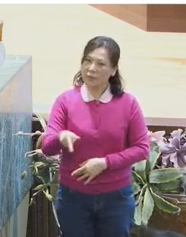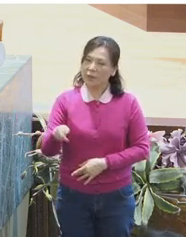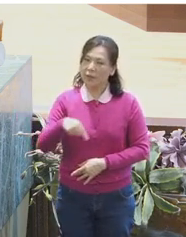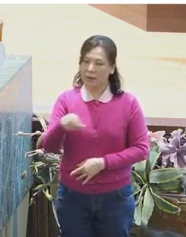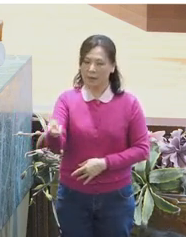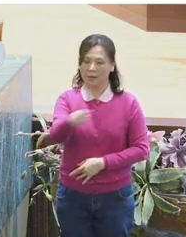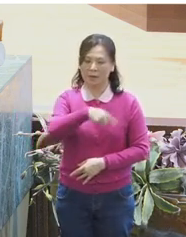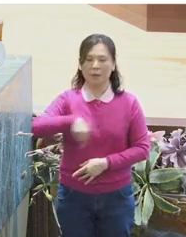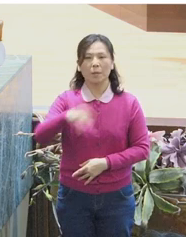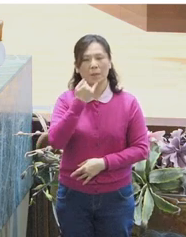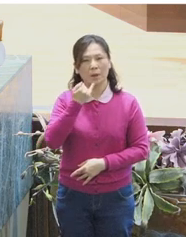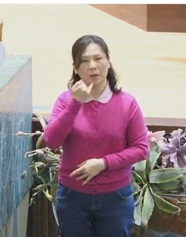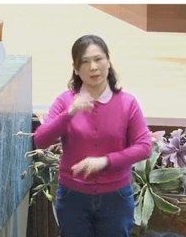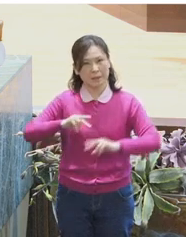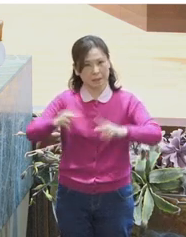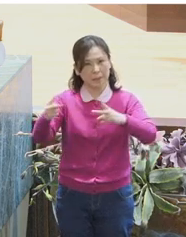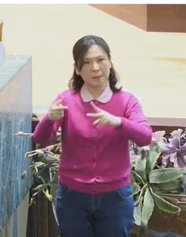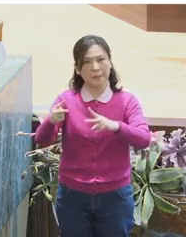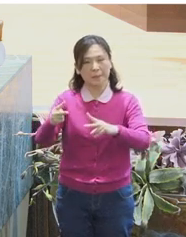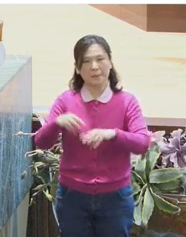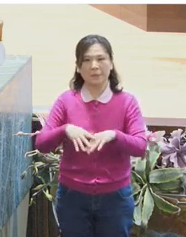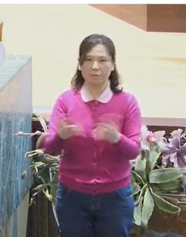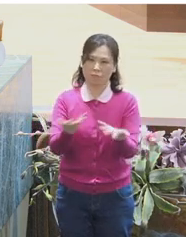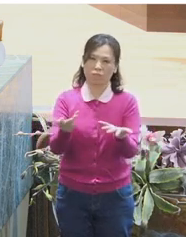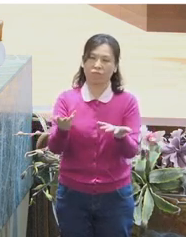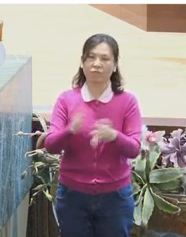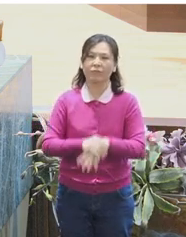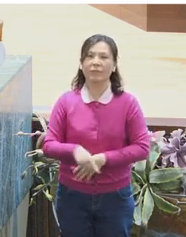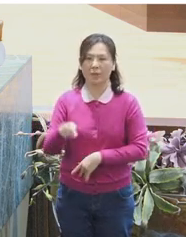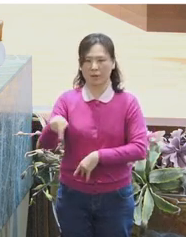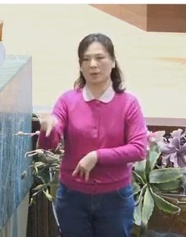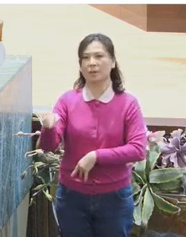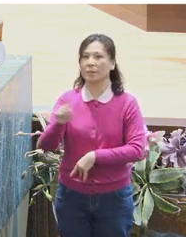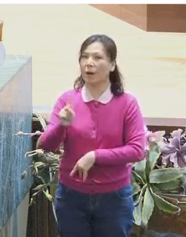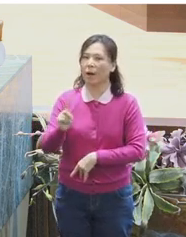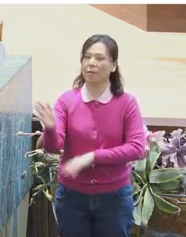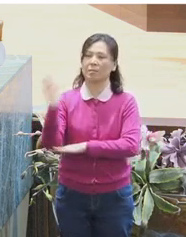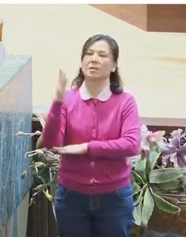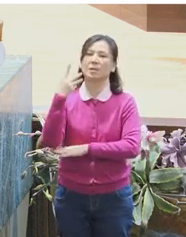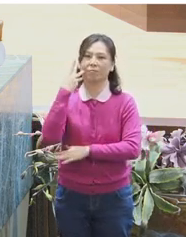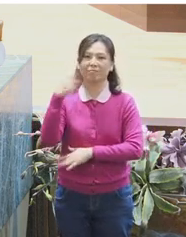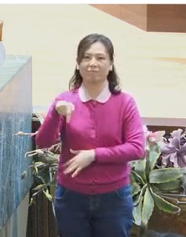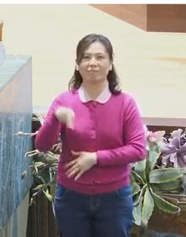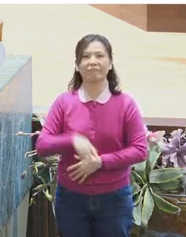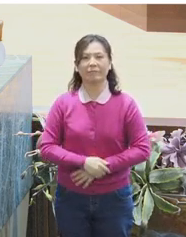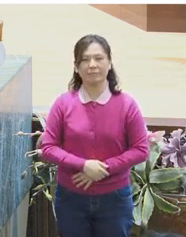可以去改变一些事情，那就是政治哈。那这些